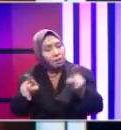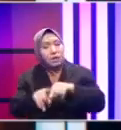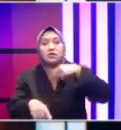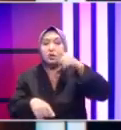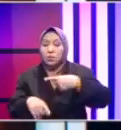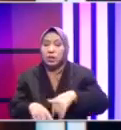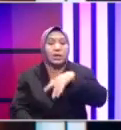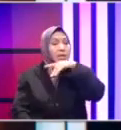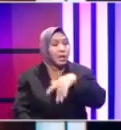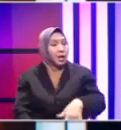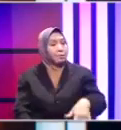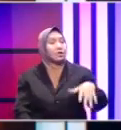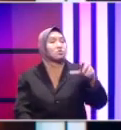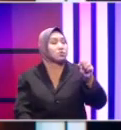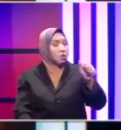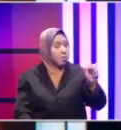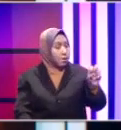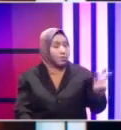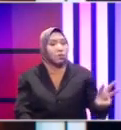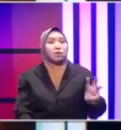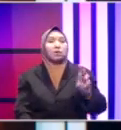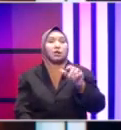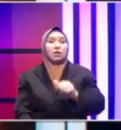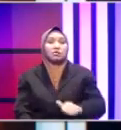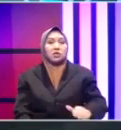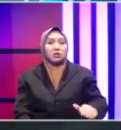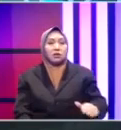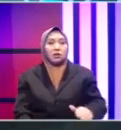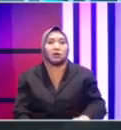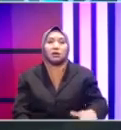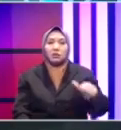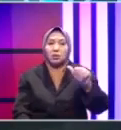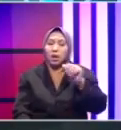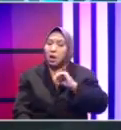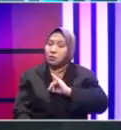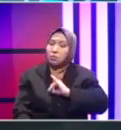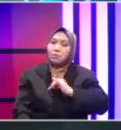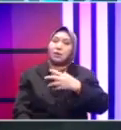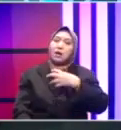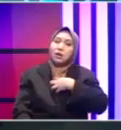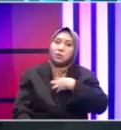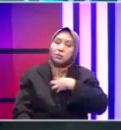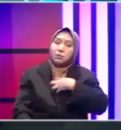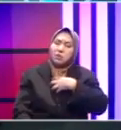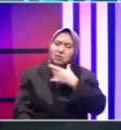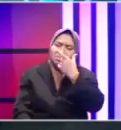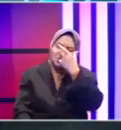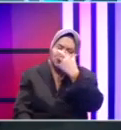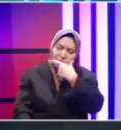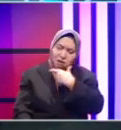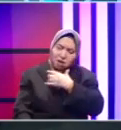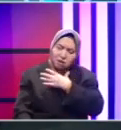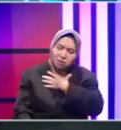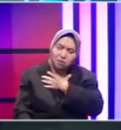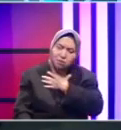disebutkan oleh Nabi Yakub hollein nama Az kubrasiwa Husni loh aku mengaduk Kesedihanku itu